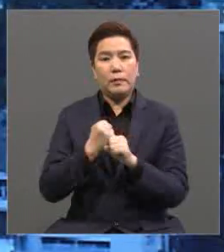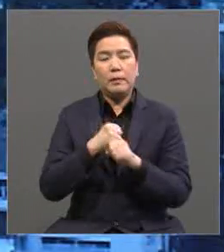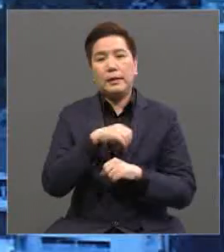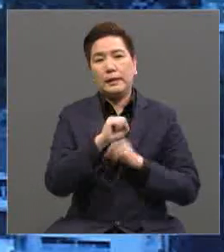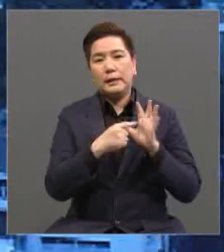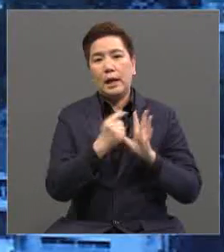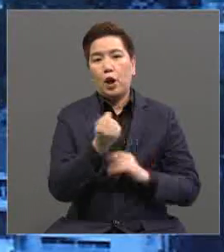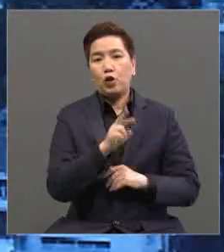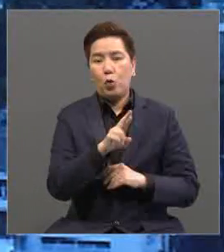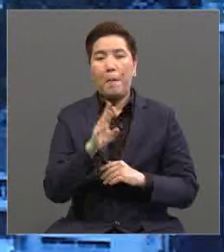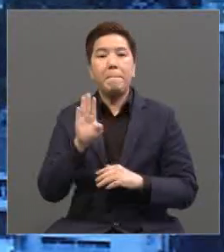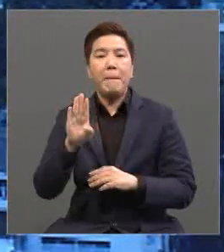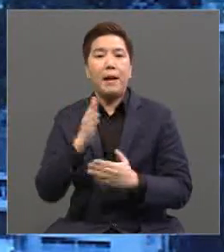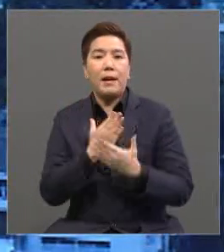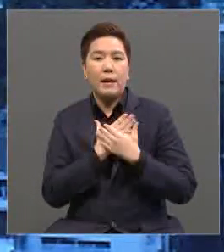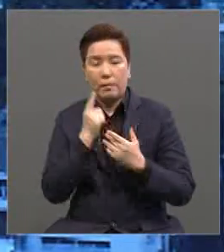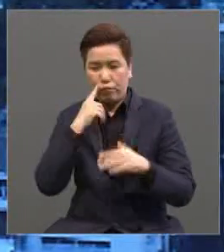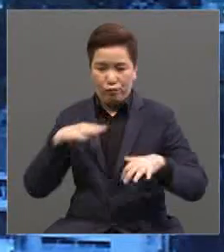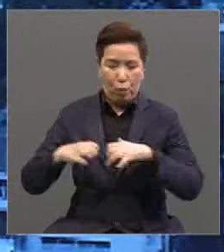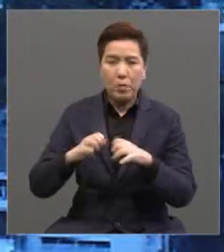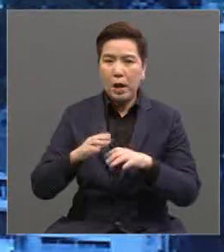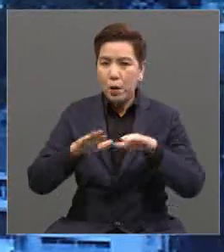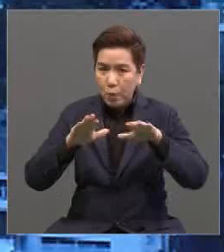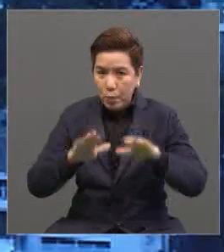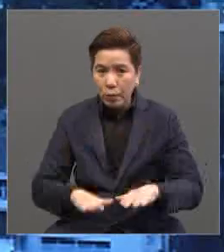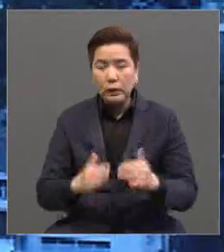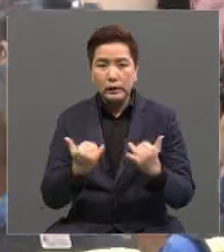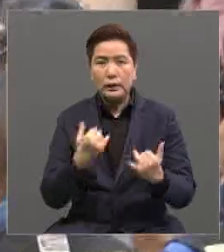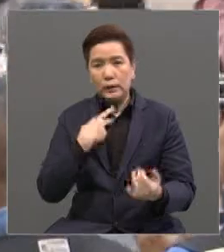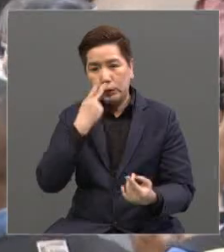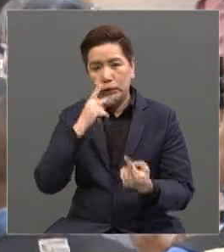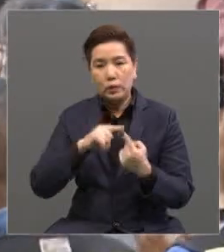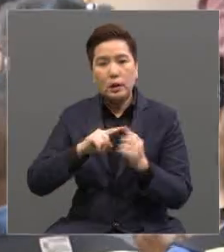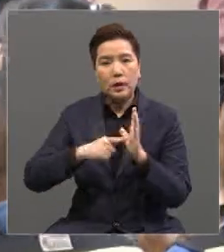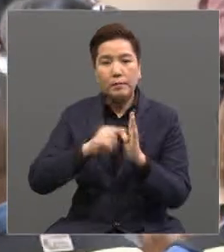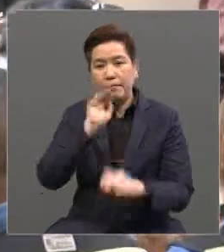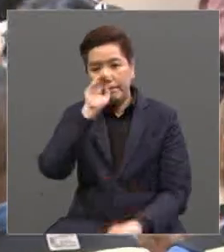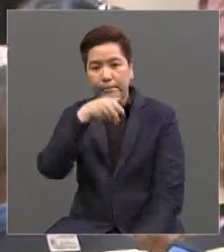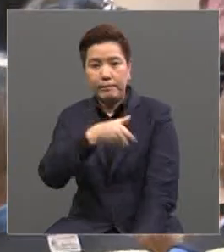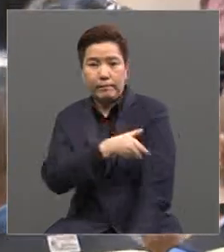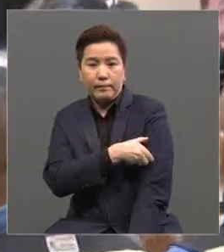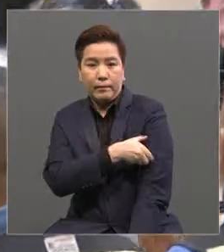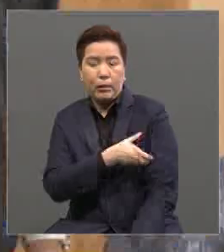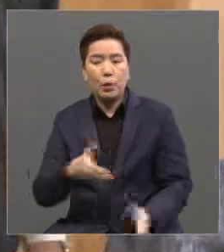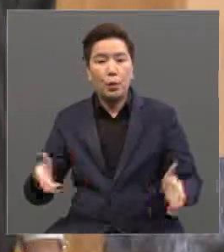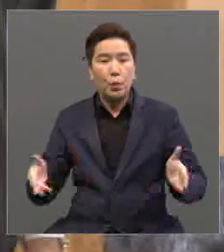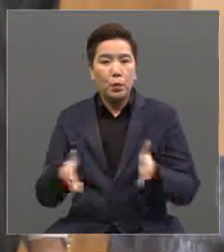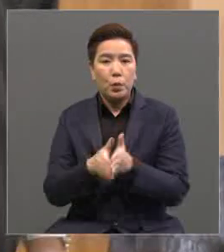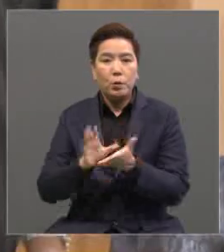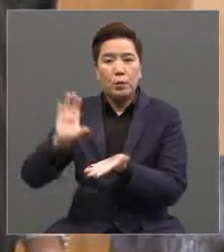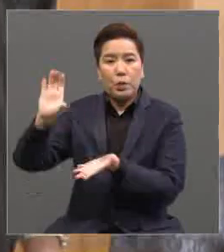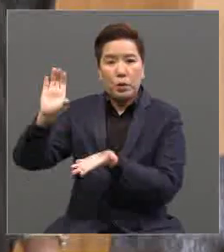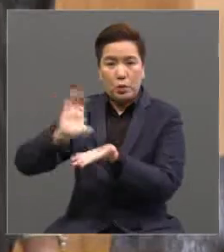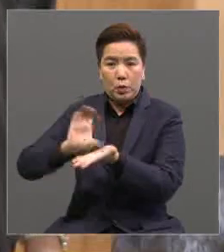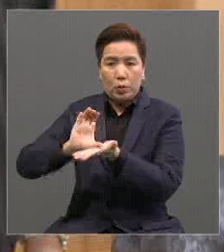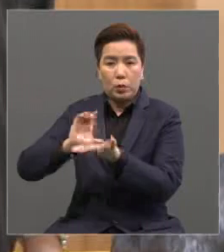ทรบางรักให้เป็นถนนปลอดอุบัติเหตุค่ะซึ่งเรื่องนี้ทางกรุงเทพมหานครนะคะได้ร่วมกับสำนักงานกองทุน